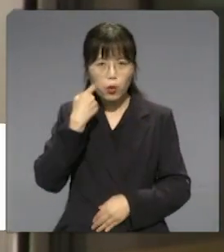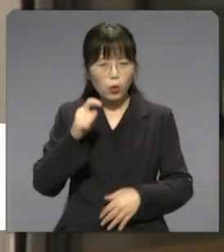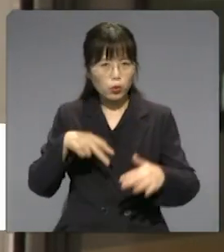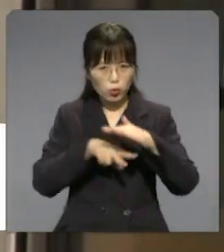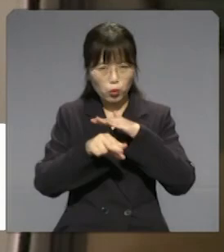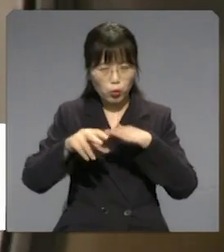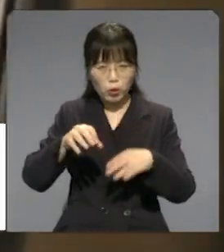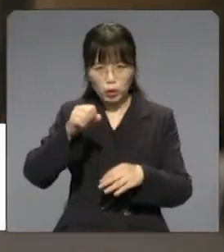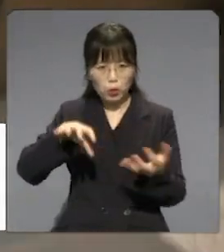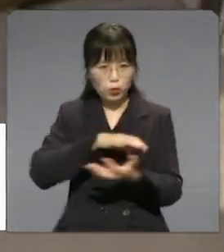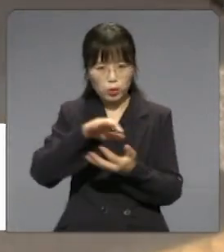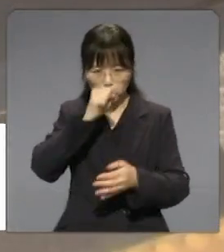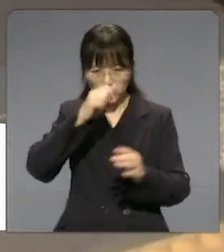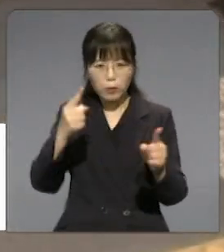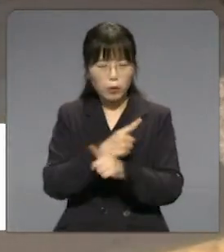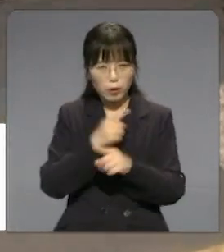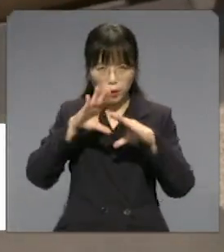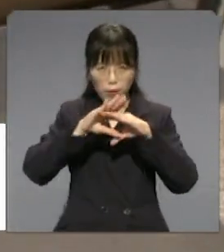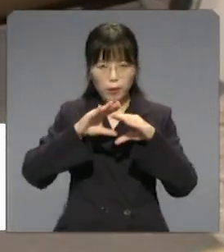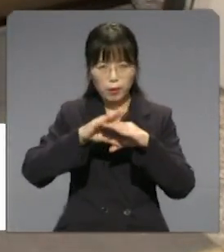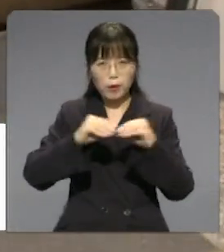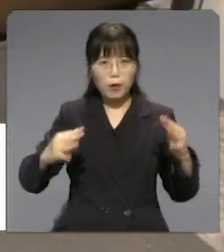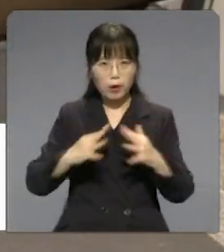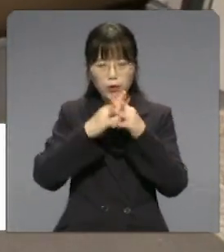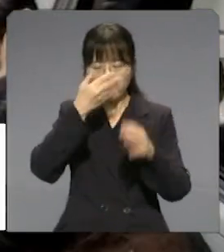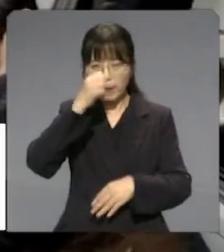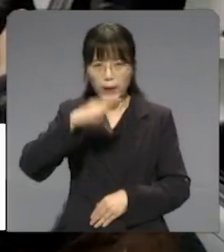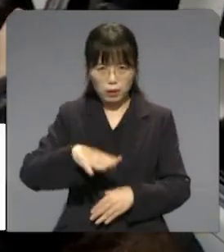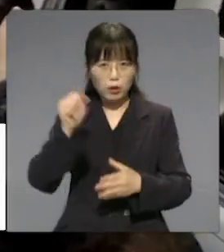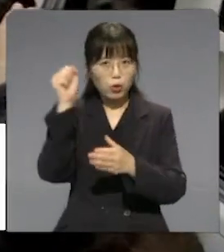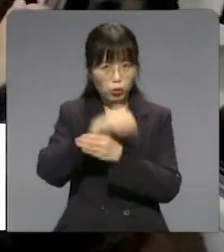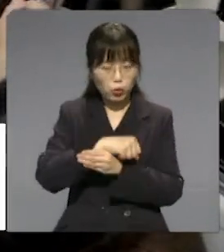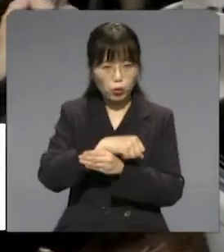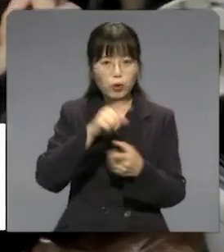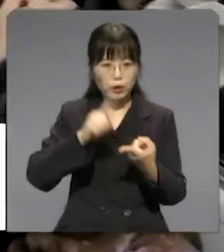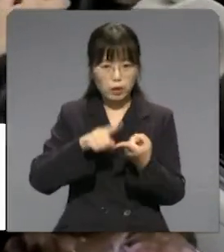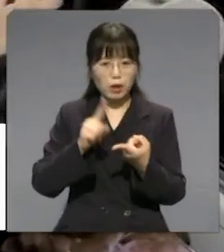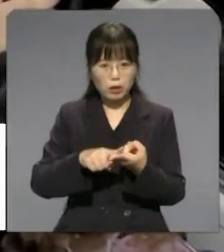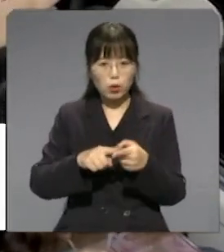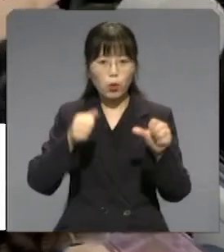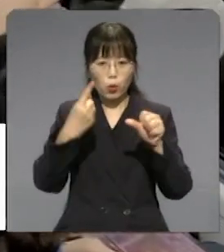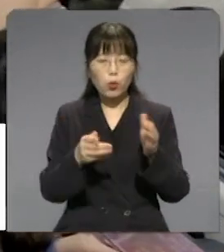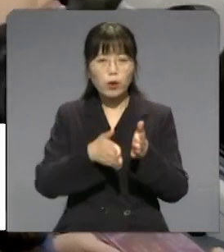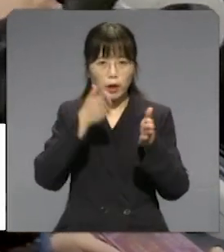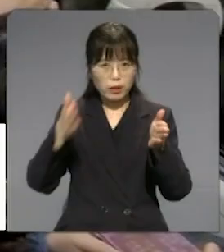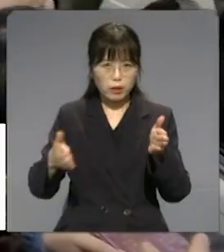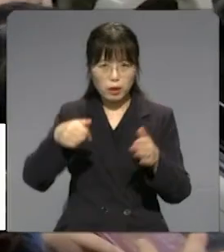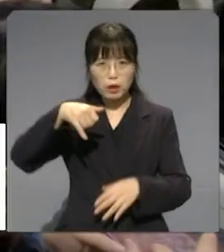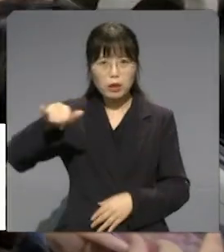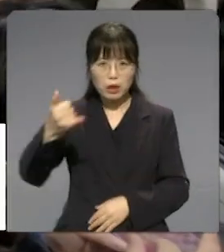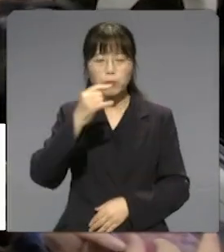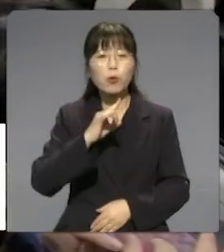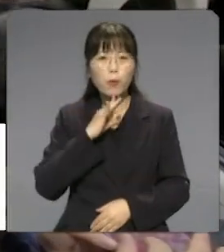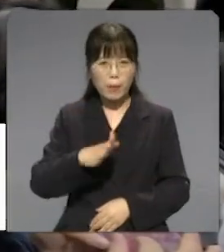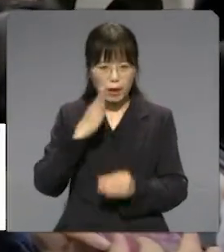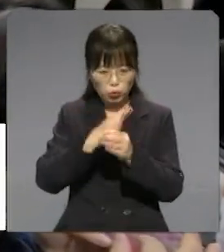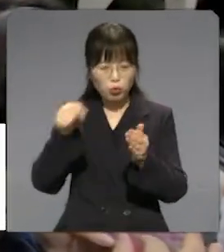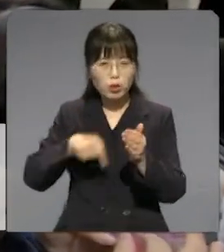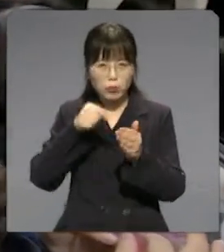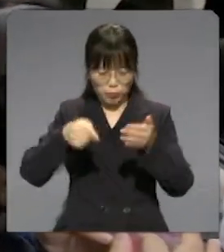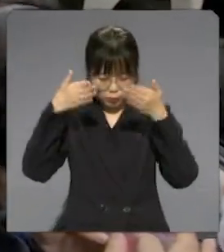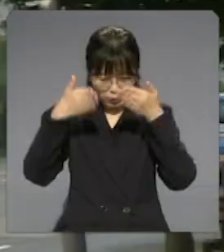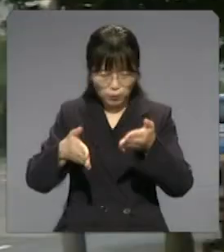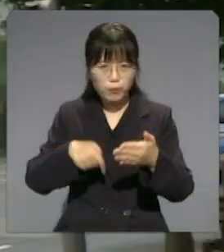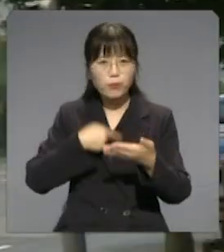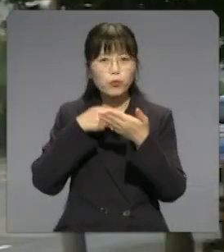혼잡도 개선과 건설 폐기물 처리장을 수용했다는 이유로 5호선을 연장을 김포로만 해야 한다고 주장하고